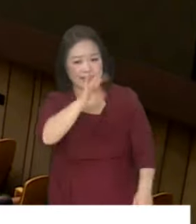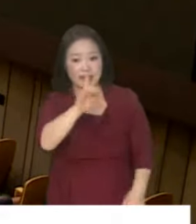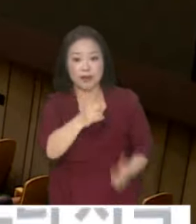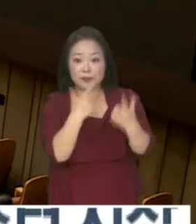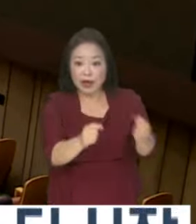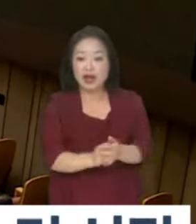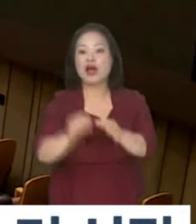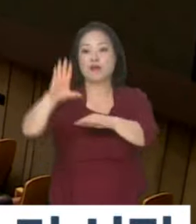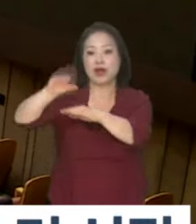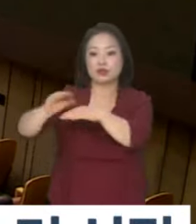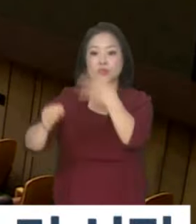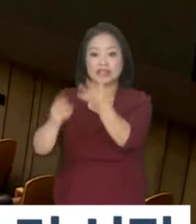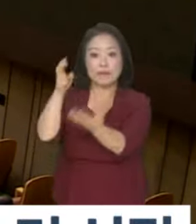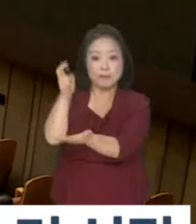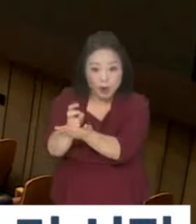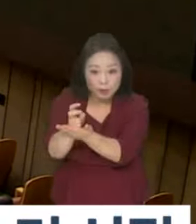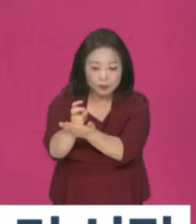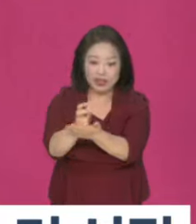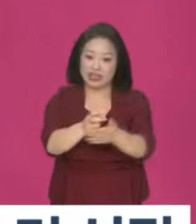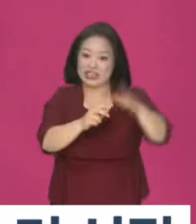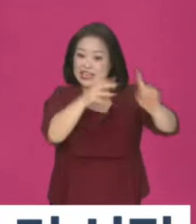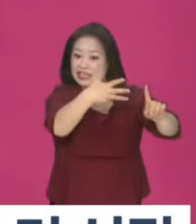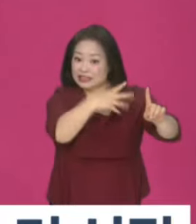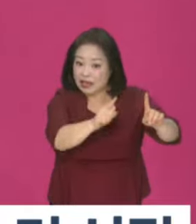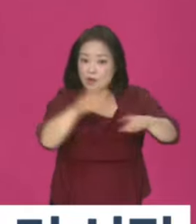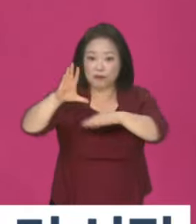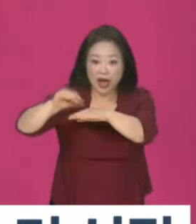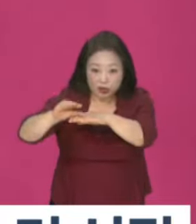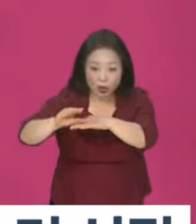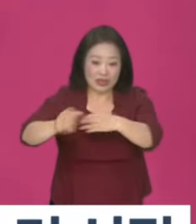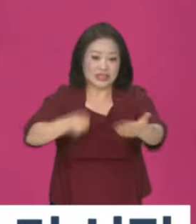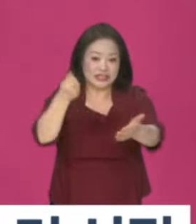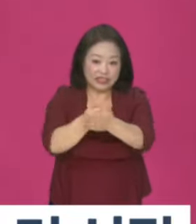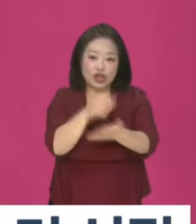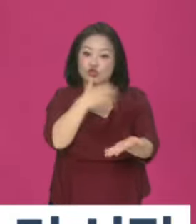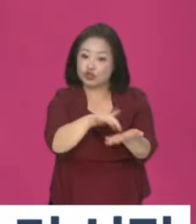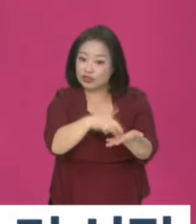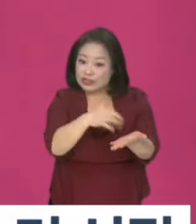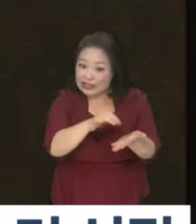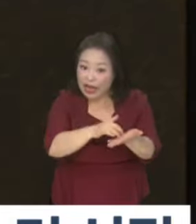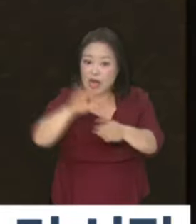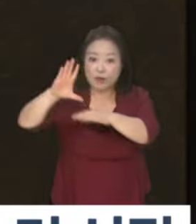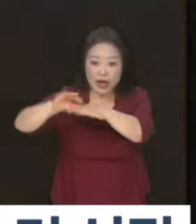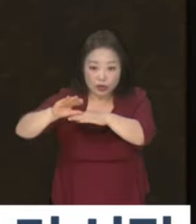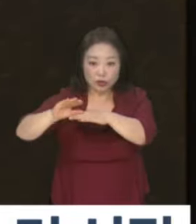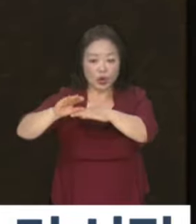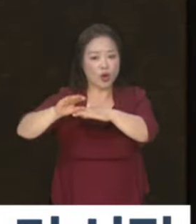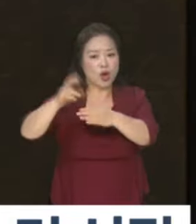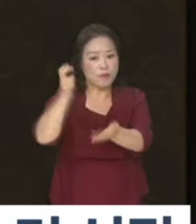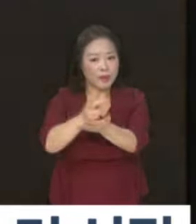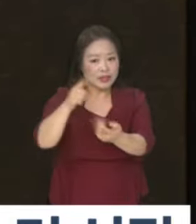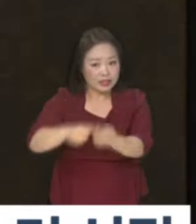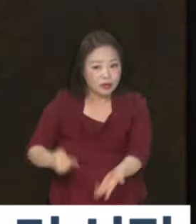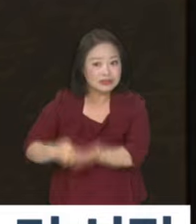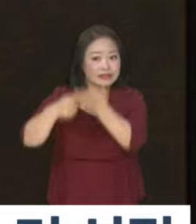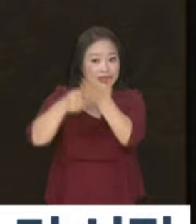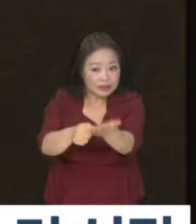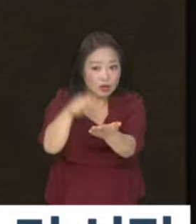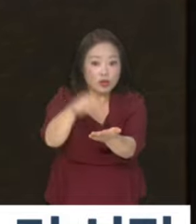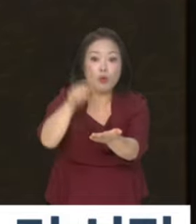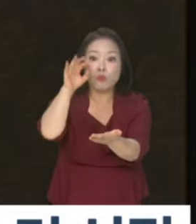그럼에도 방송사법 중 첫 법안, 방통위 의결 정족수를 늘리는 방통위법 개정안이 본회의에